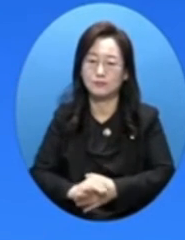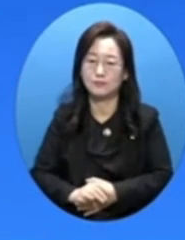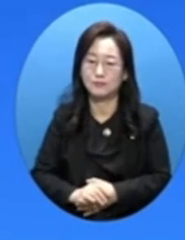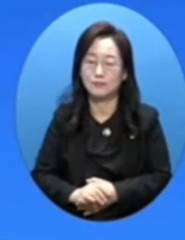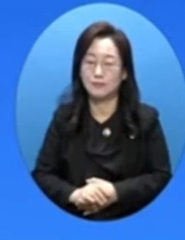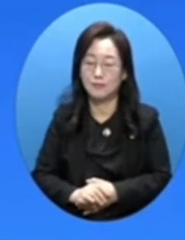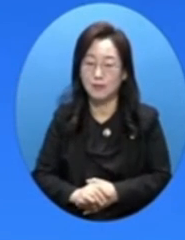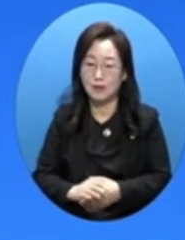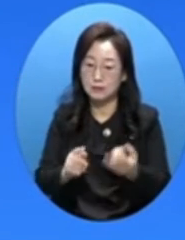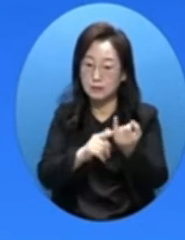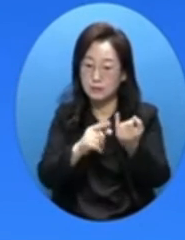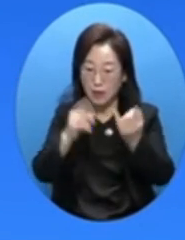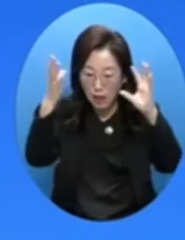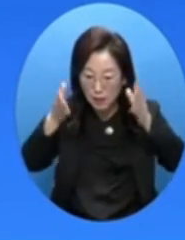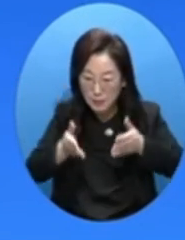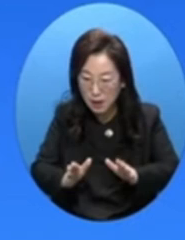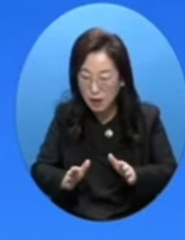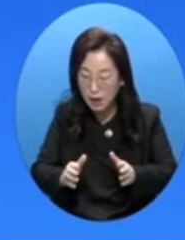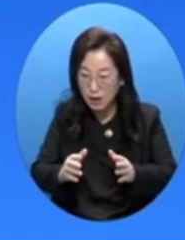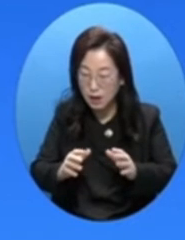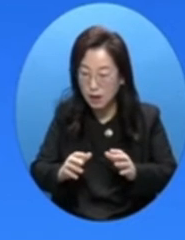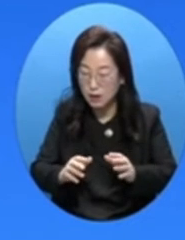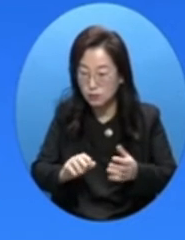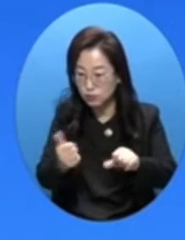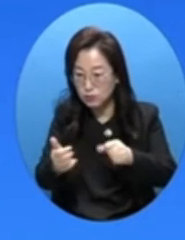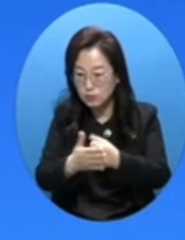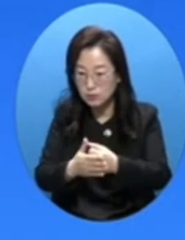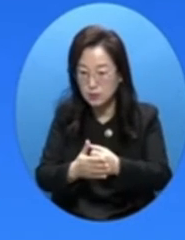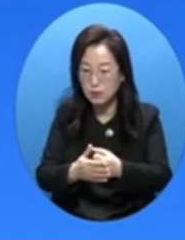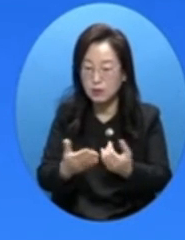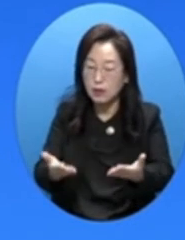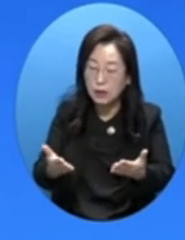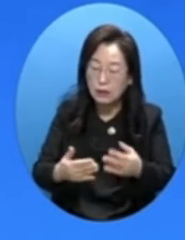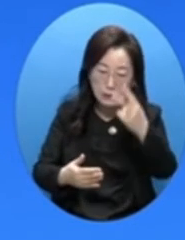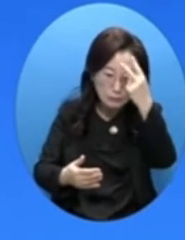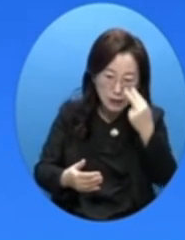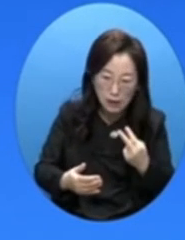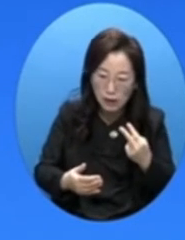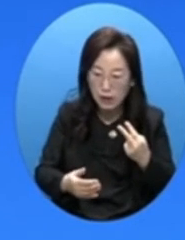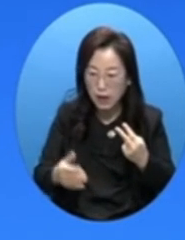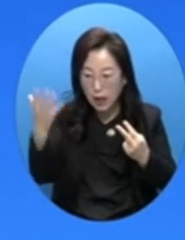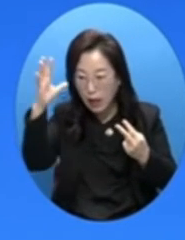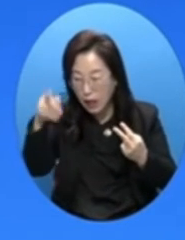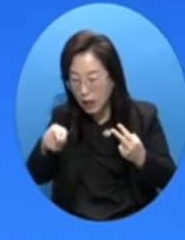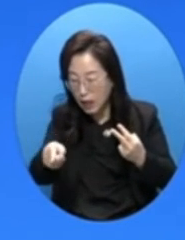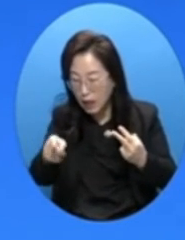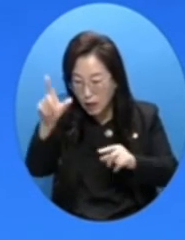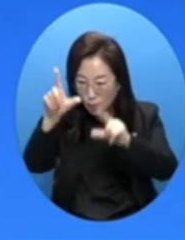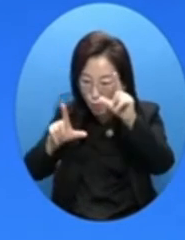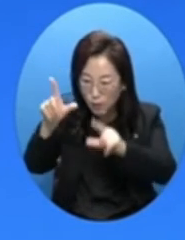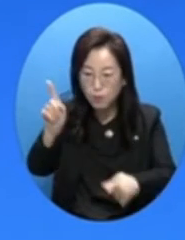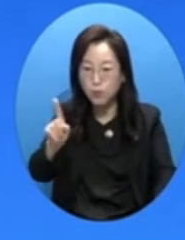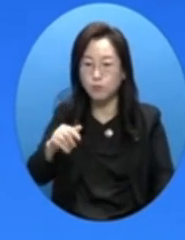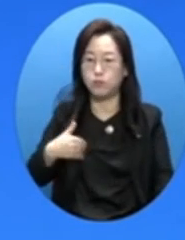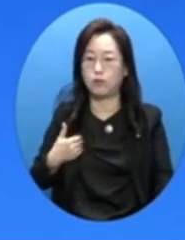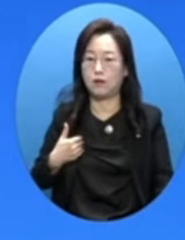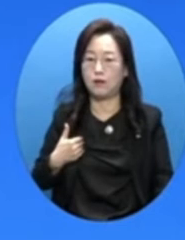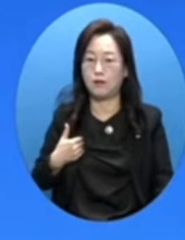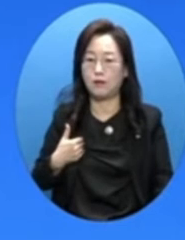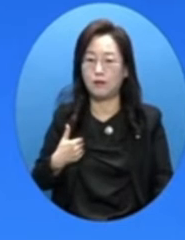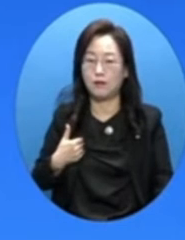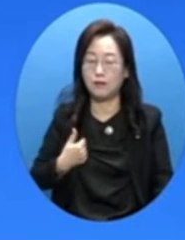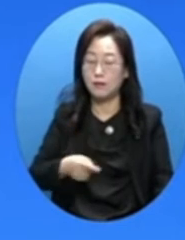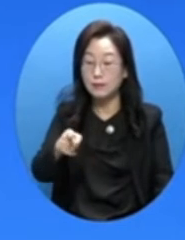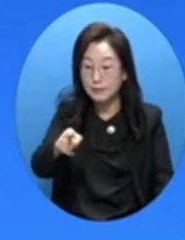그 아이가 세상을 떠날 때 그 어머니의 마음 어떻겠습니까? 자기가 앞을 보지 못하니까 아이가 어떤 모습으로 태어났는지, 아이는 태어난 건 아는데